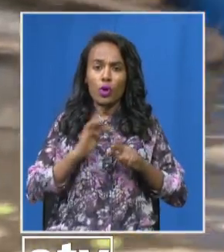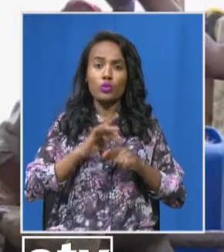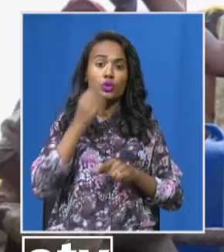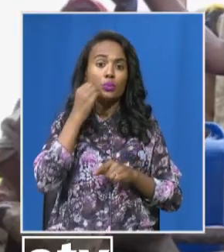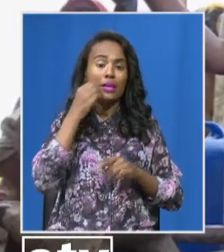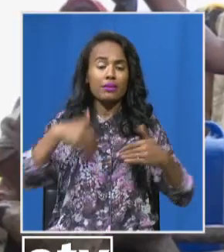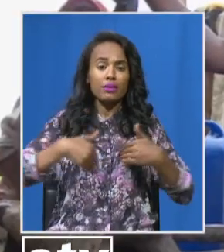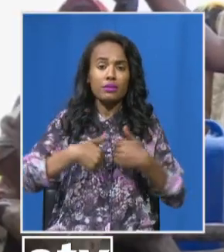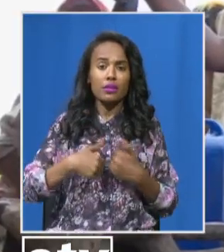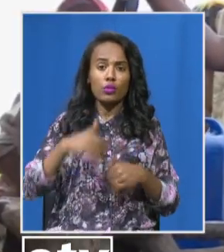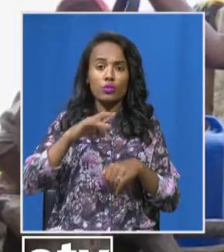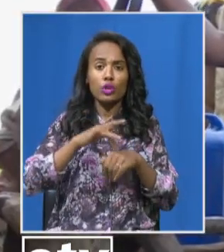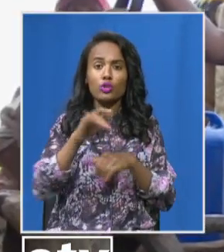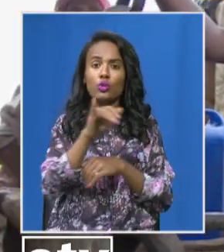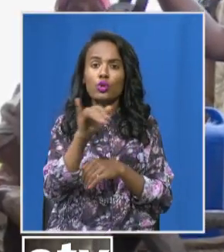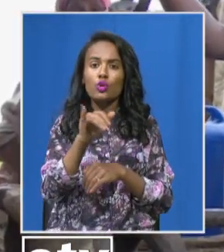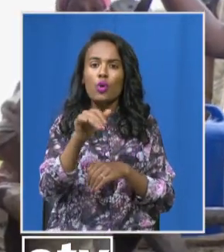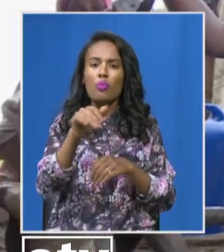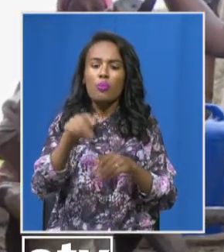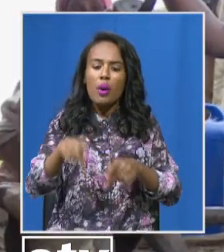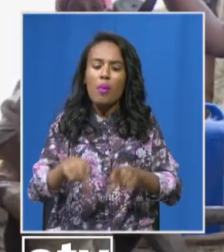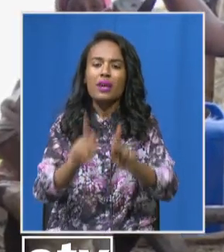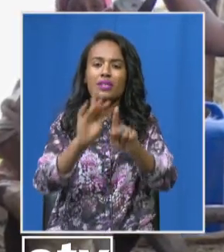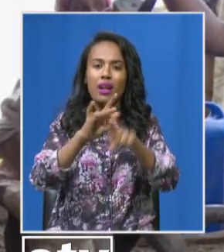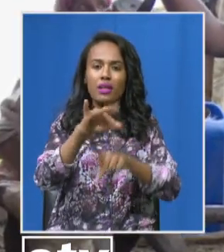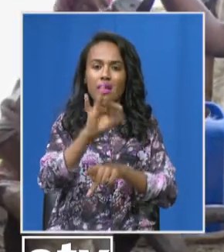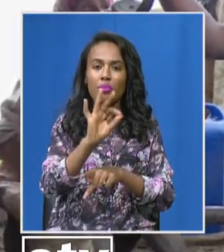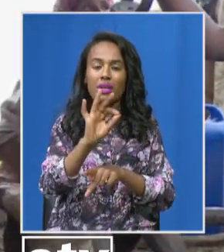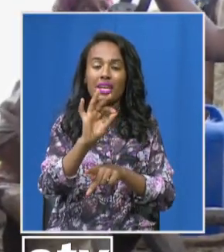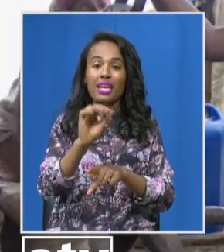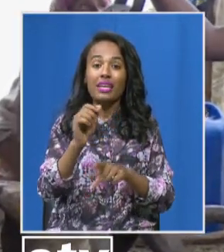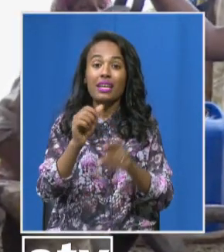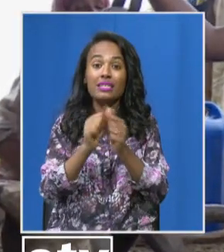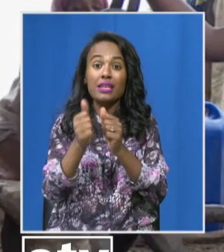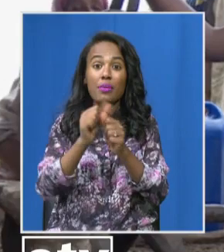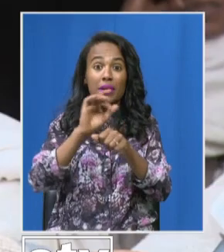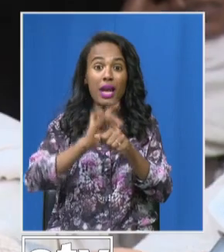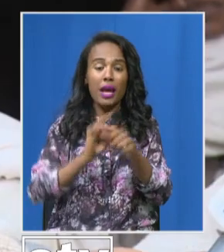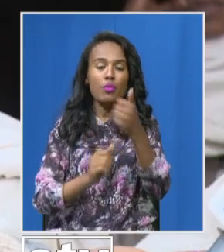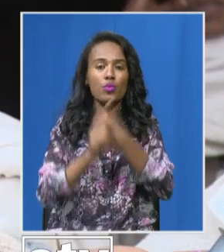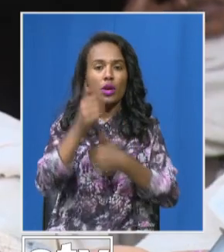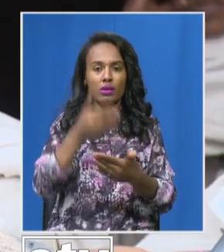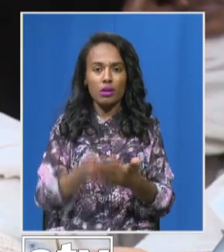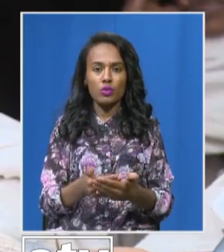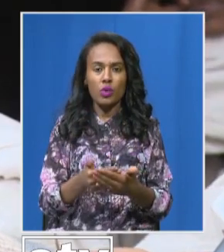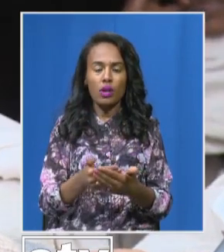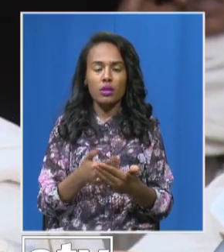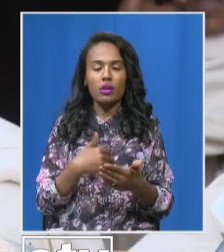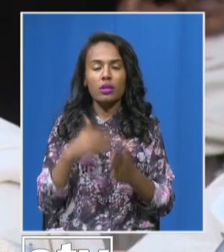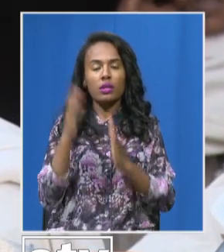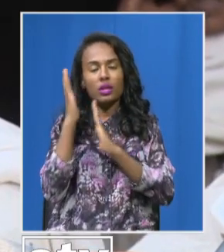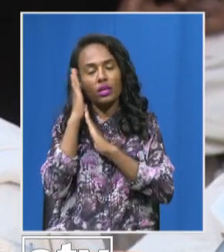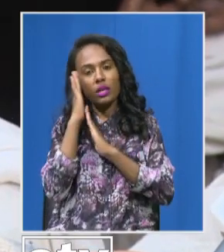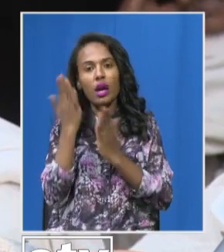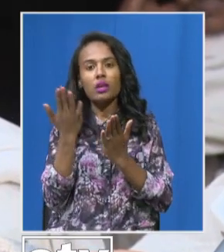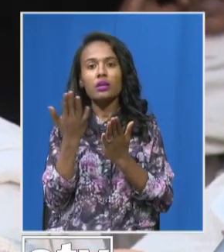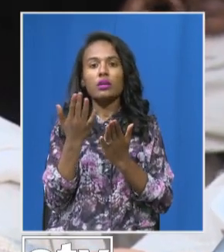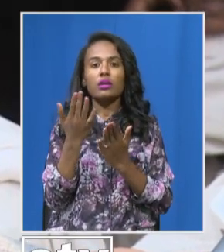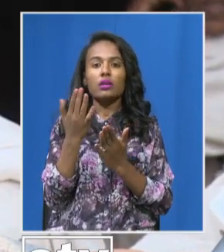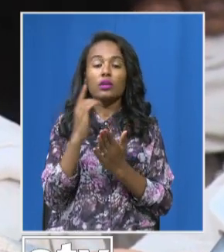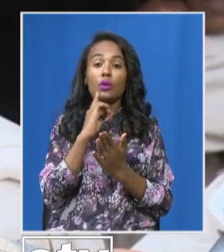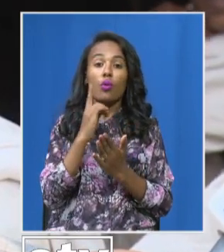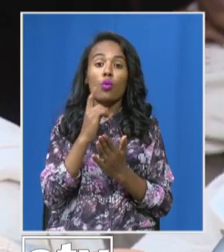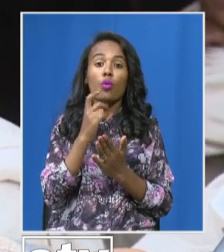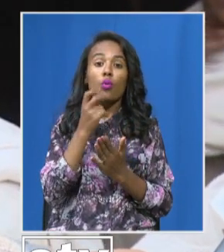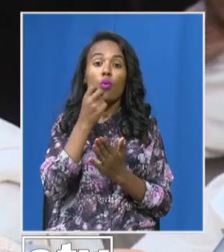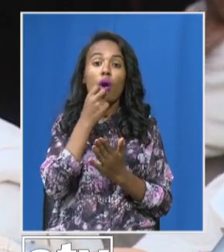ቤትና እንስሳቶቻቸው እንዲሁም በማሳ ላይ የሚገኝ ሰብላቸው ላይም ጉዳት ያደረሰ ነው። እንደተኛነ ቃላይ በላነ